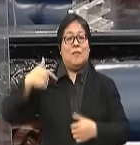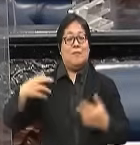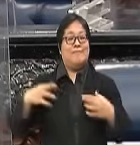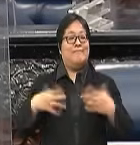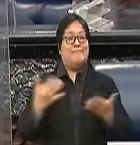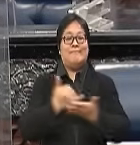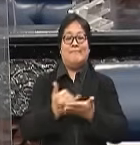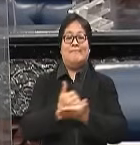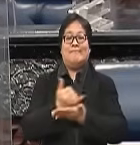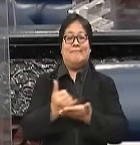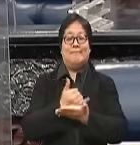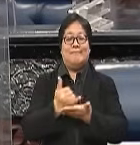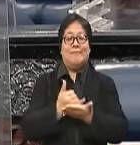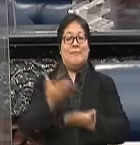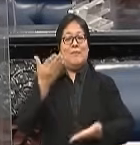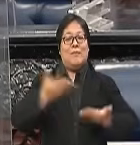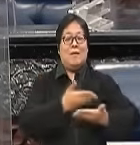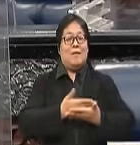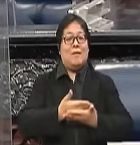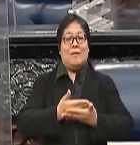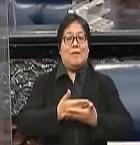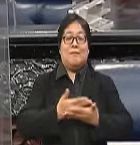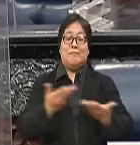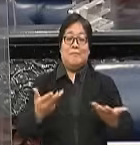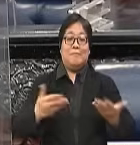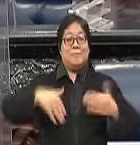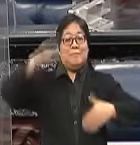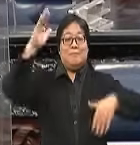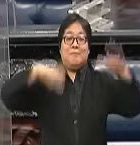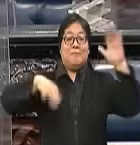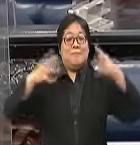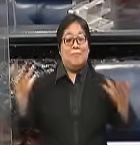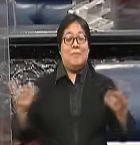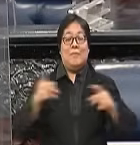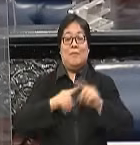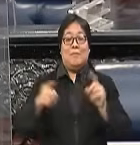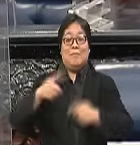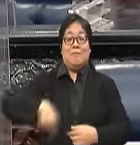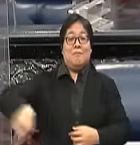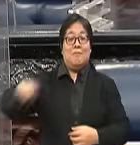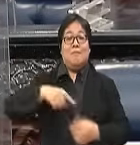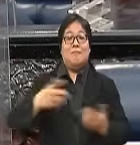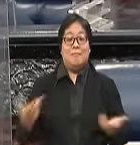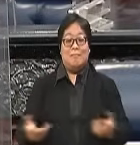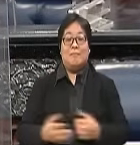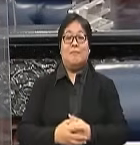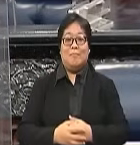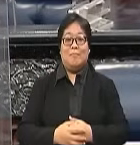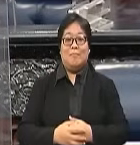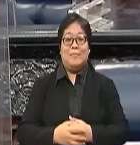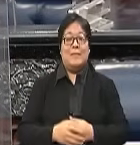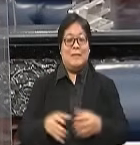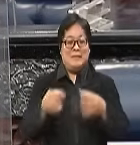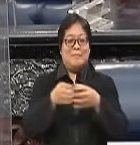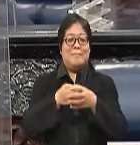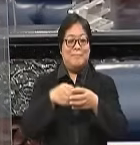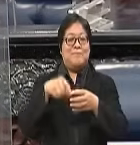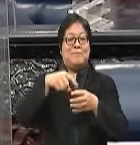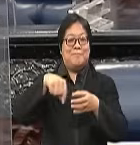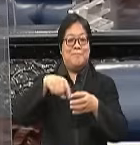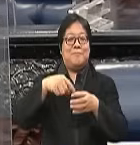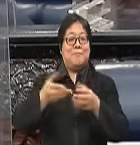apel muka anak-anak Deda lepas sekolah tapi bagi merefill Michael yang segelintir